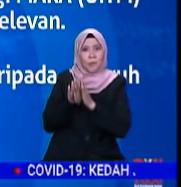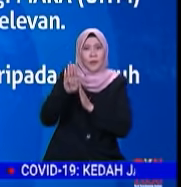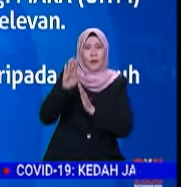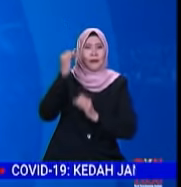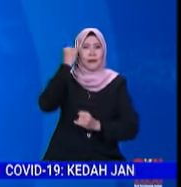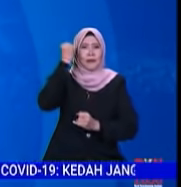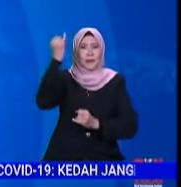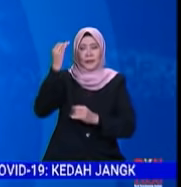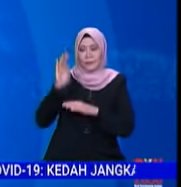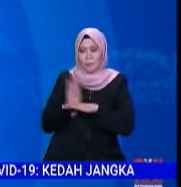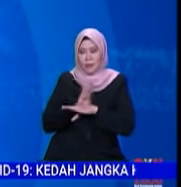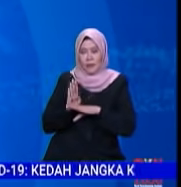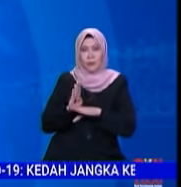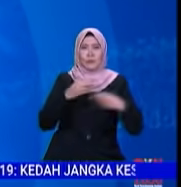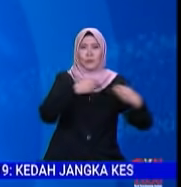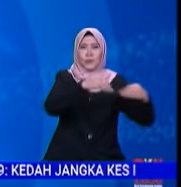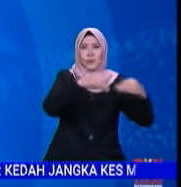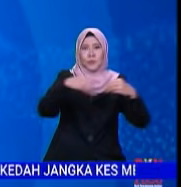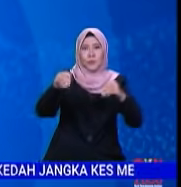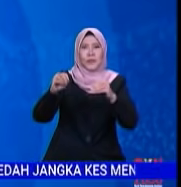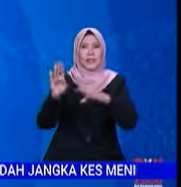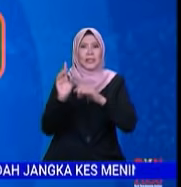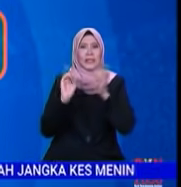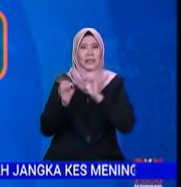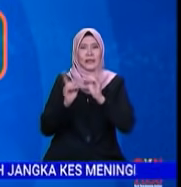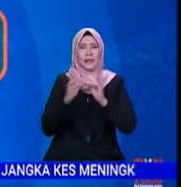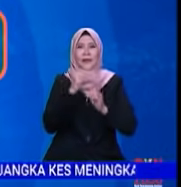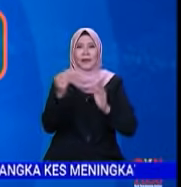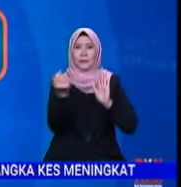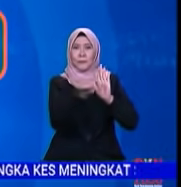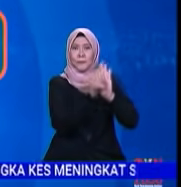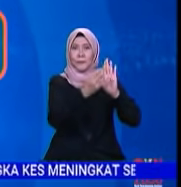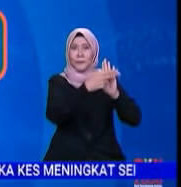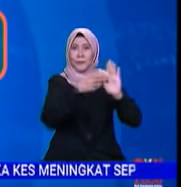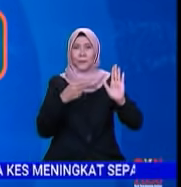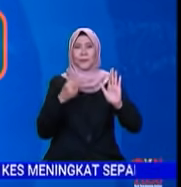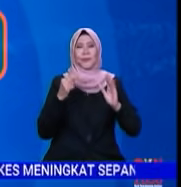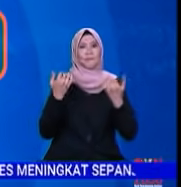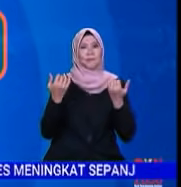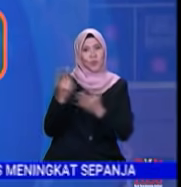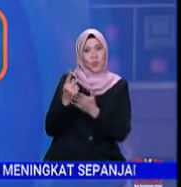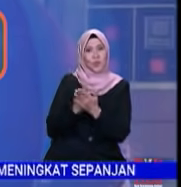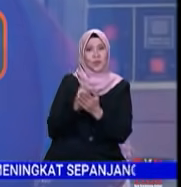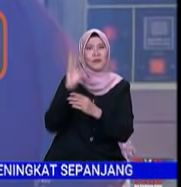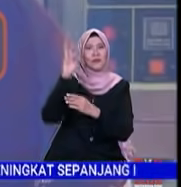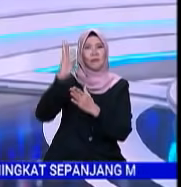idea perniagaan, pemasaran digital dan penjenamaan selama 6 bulan.